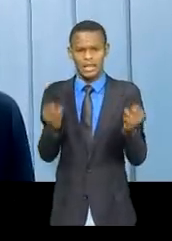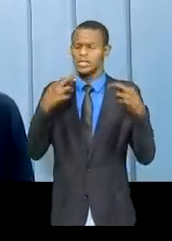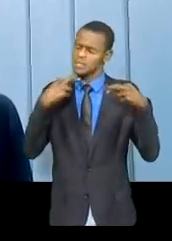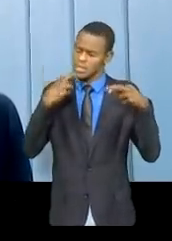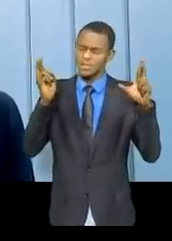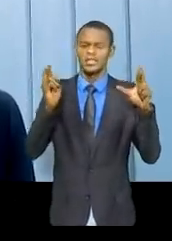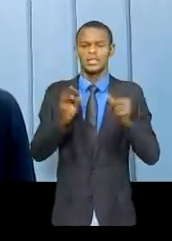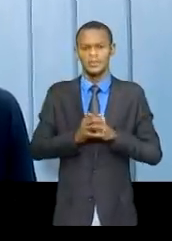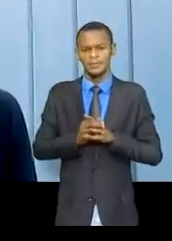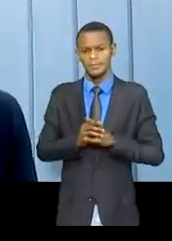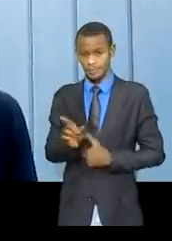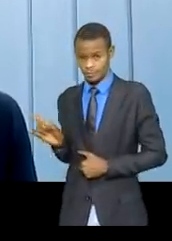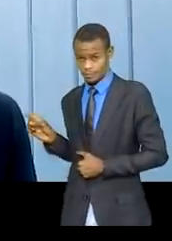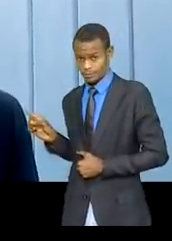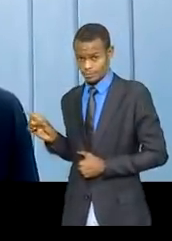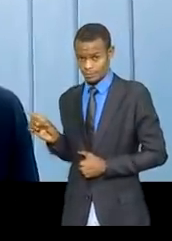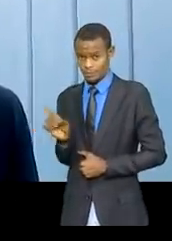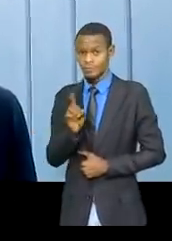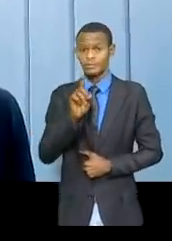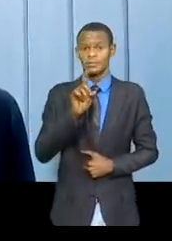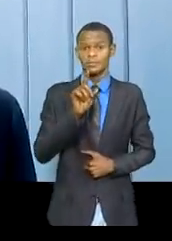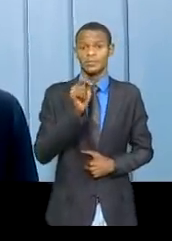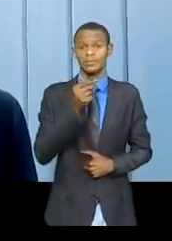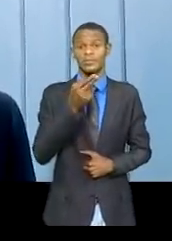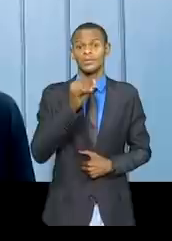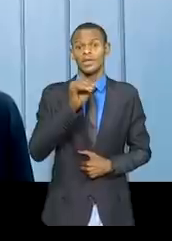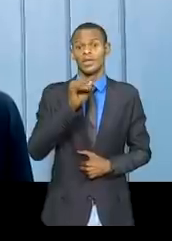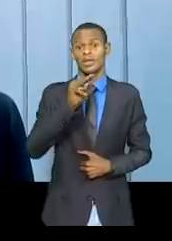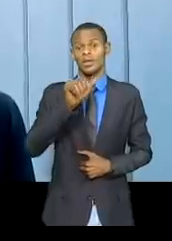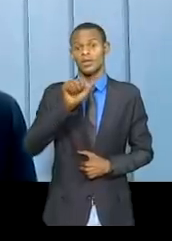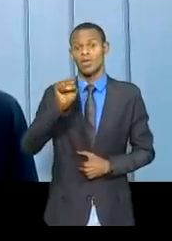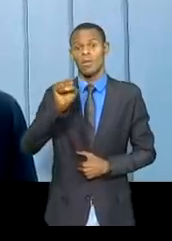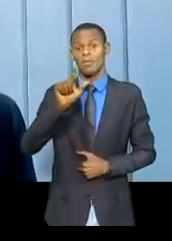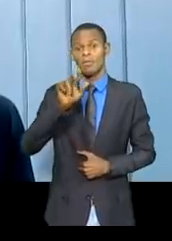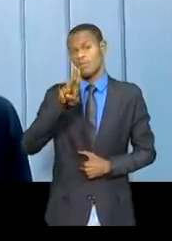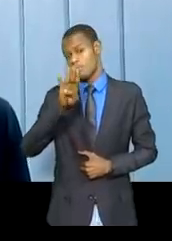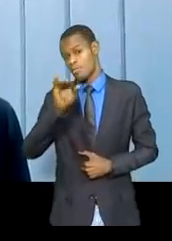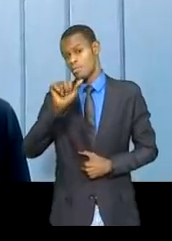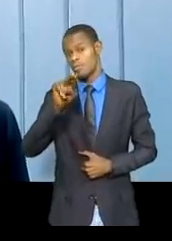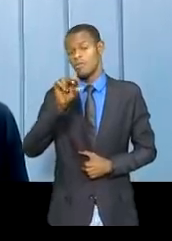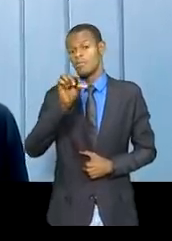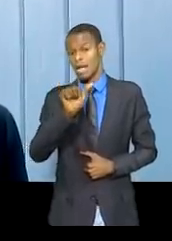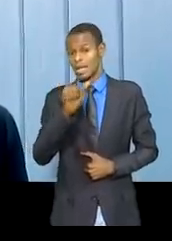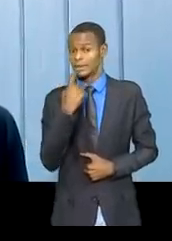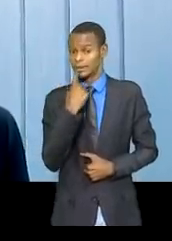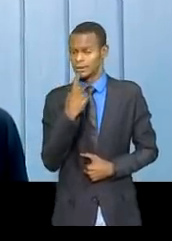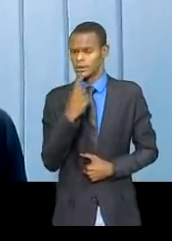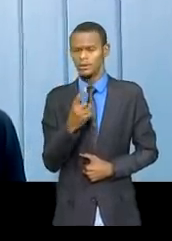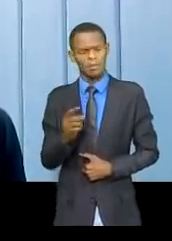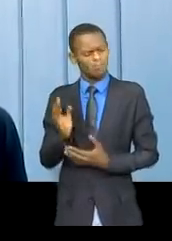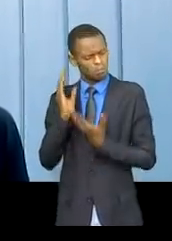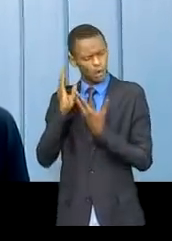moment de la manière aussi tragique le besoin de la paix et de la sécurité.